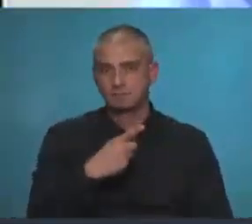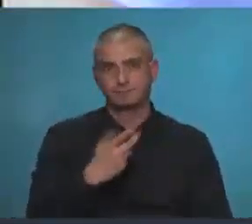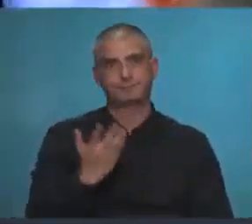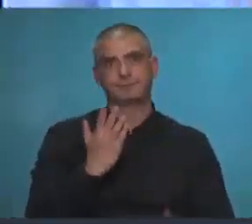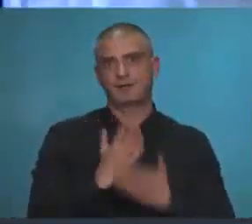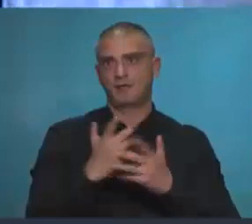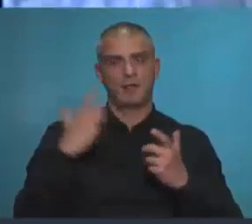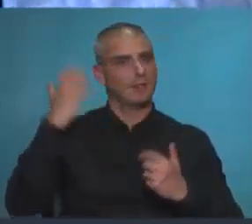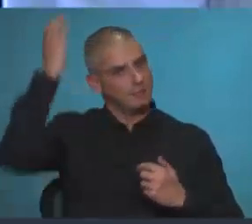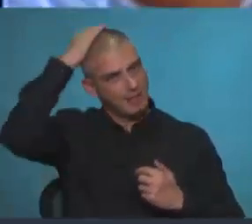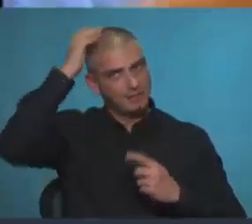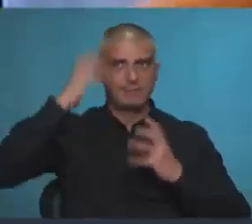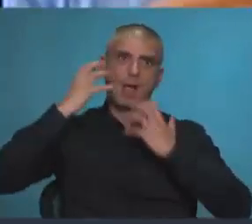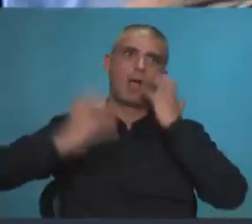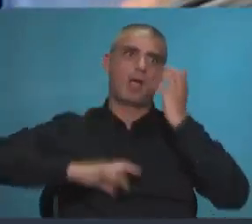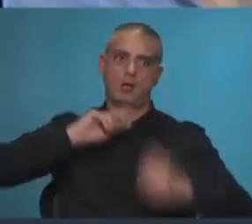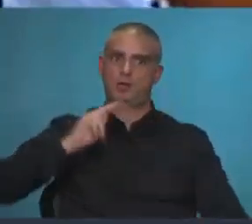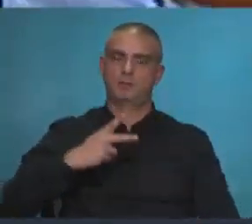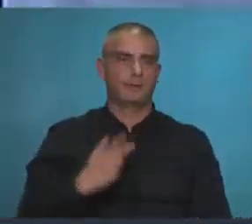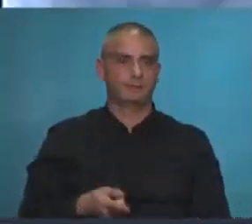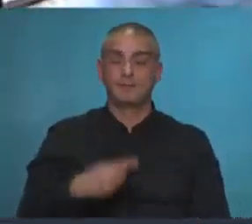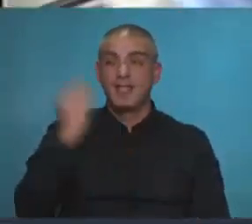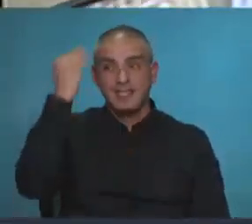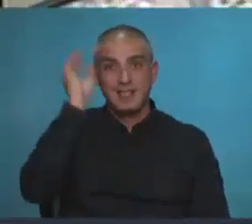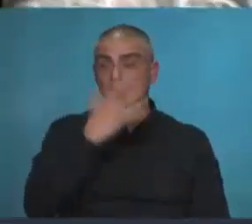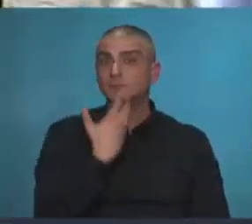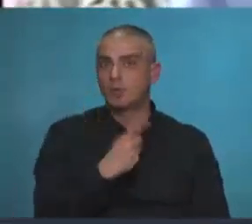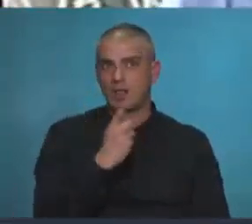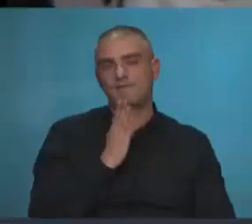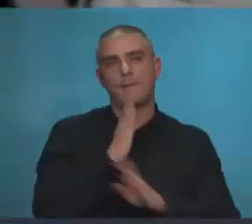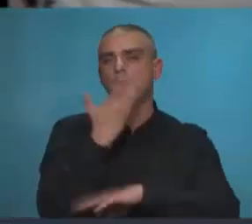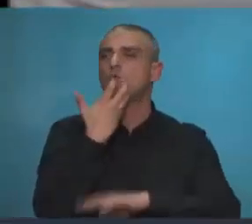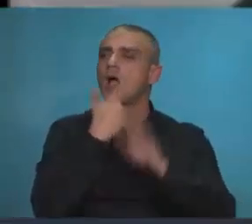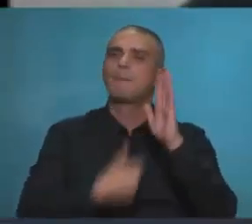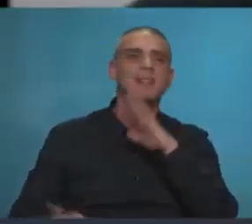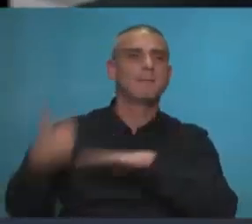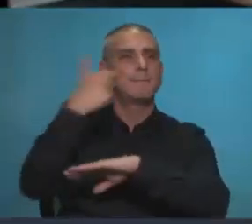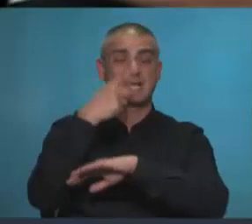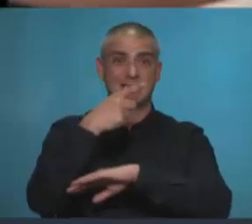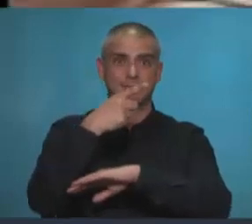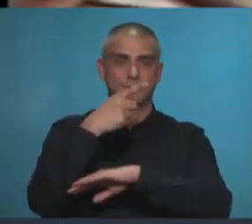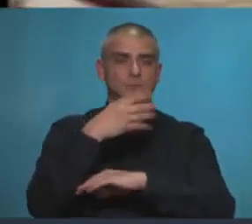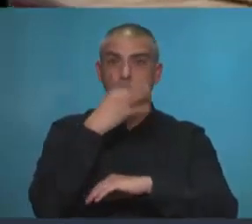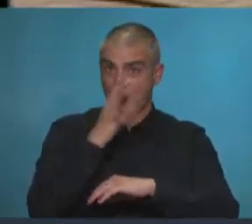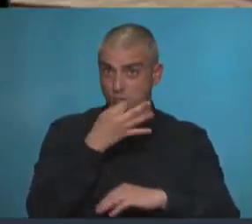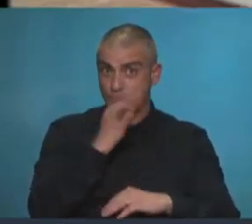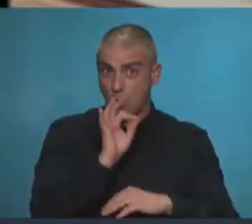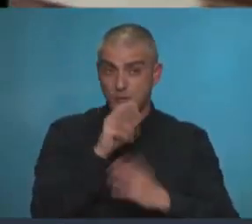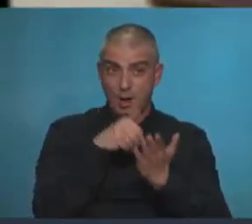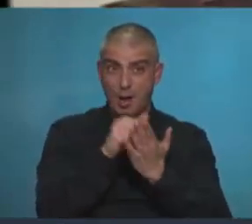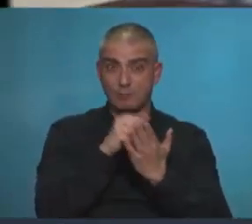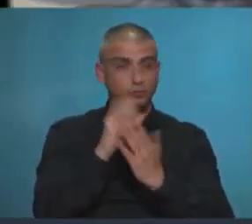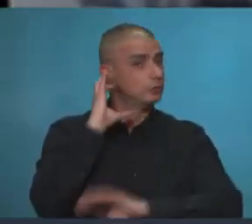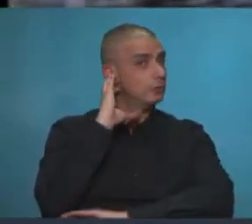המגזר הדתי-לאומי. תלמידים של הרב אילון שפנו לרבנים בכירים בפורום תקנה, בשאלה האם מותר להמשיך